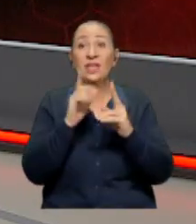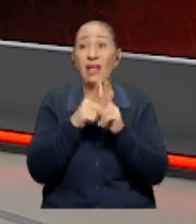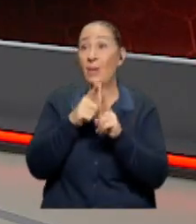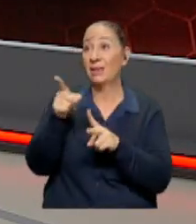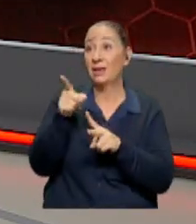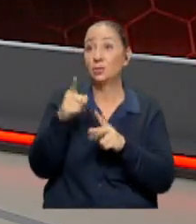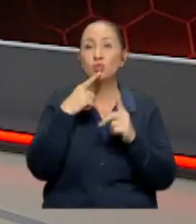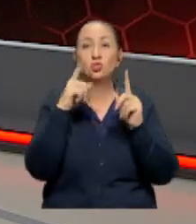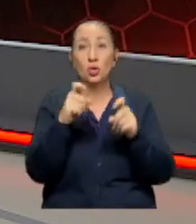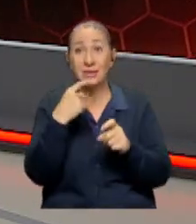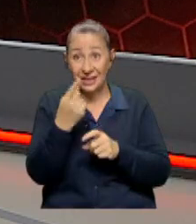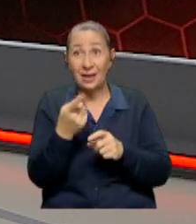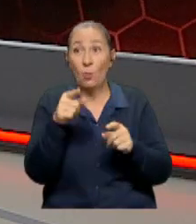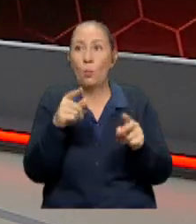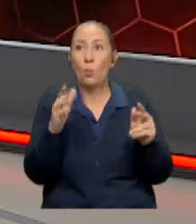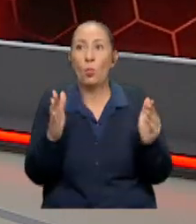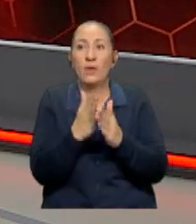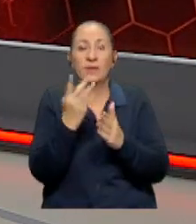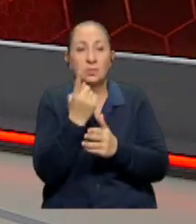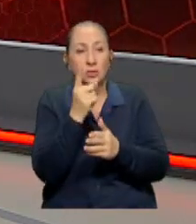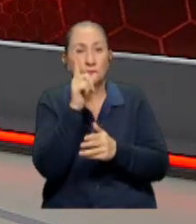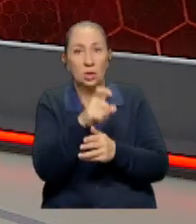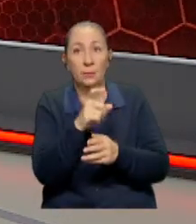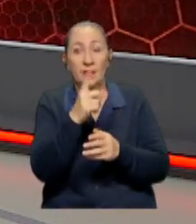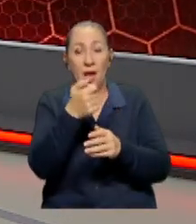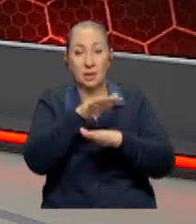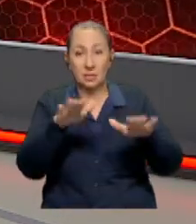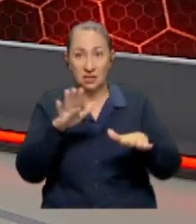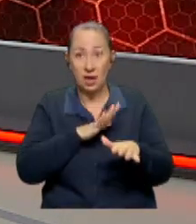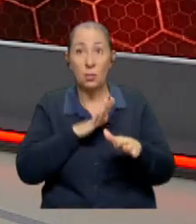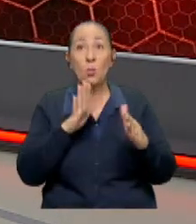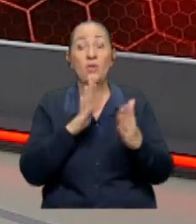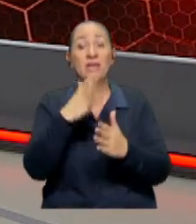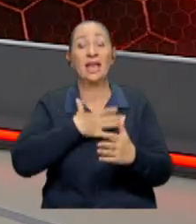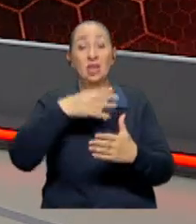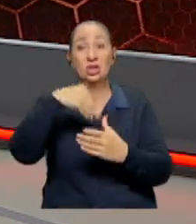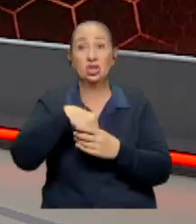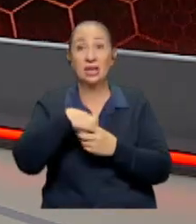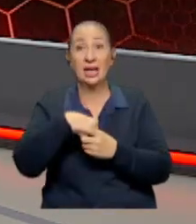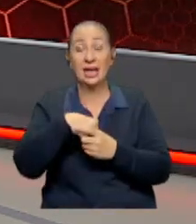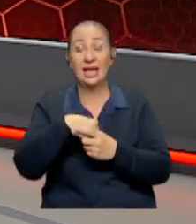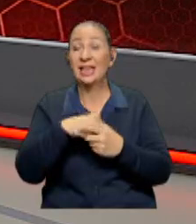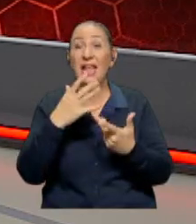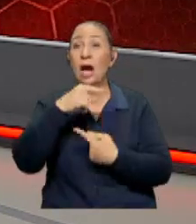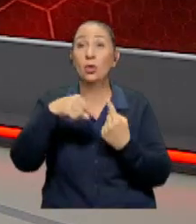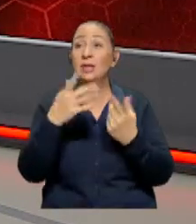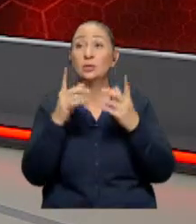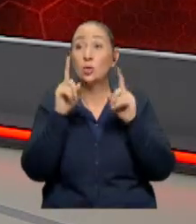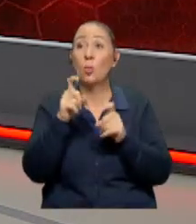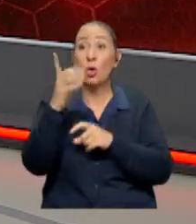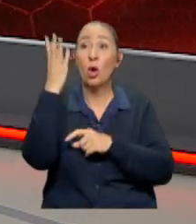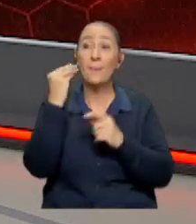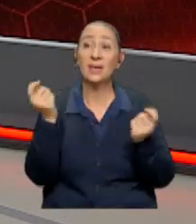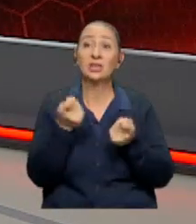Nebati'yi soruyor dedik ya. Şimdi muhalefete de bir şeyler soralım. Bir de altılı masa var. Muhalefet kendi içinde ne arıyor ne soruyor bir